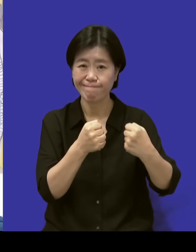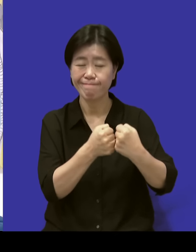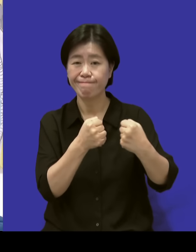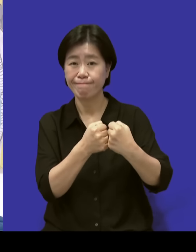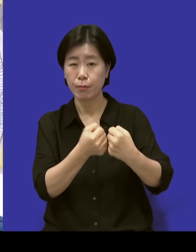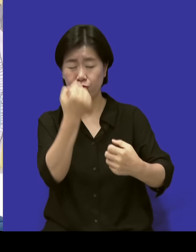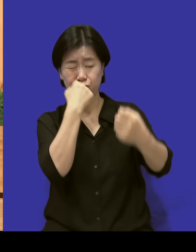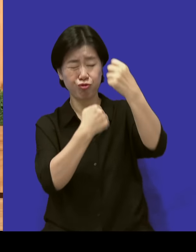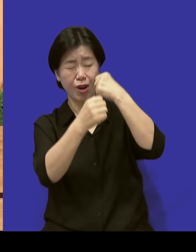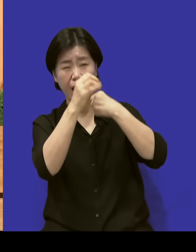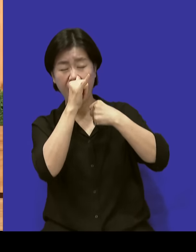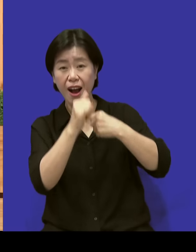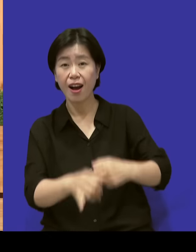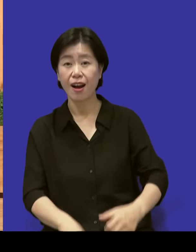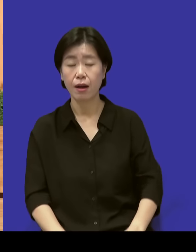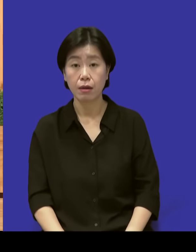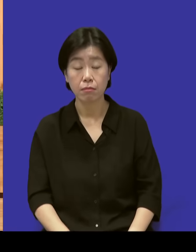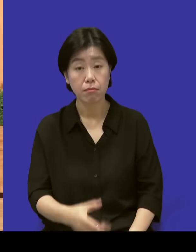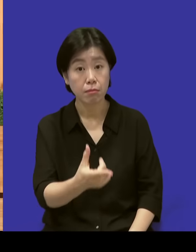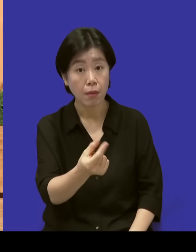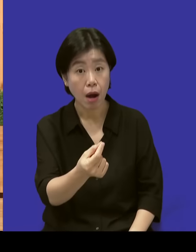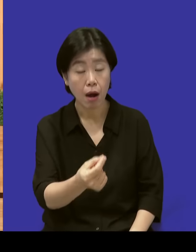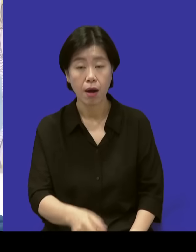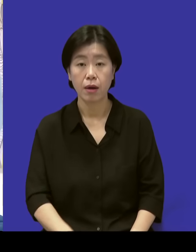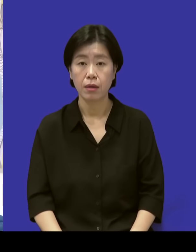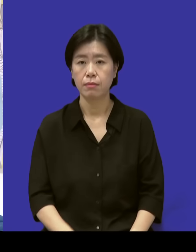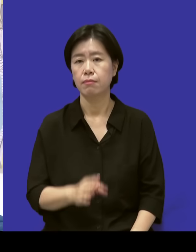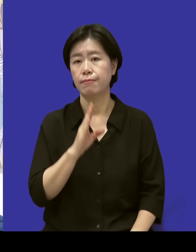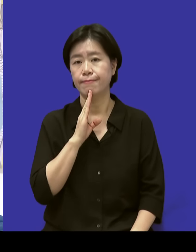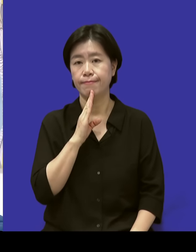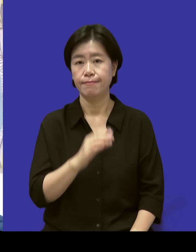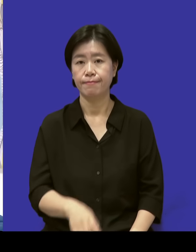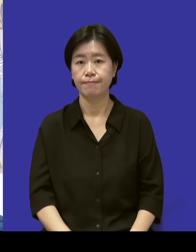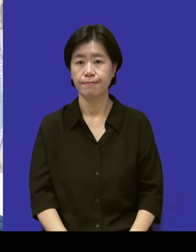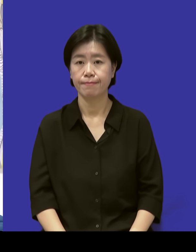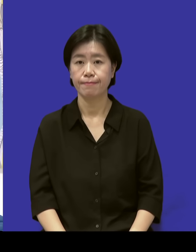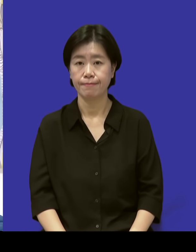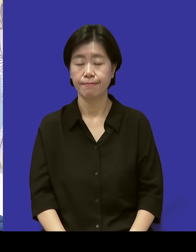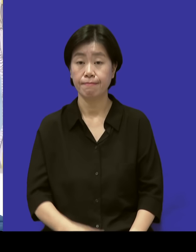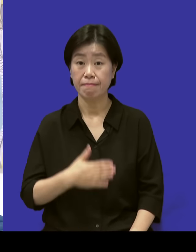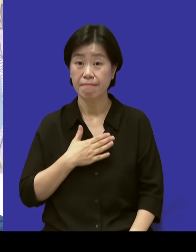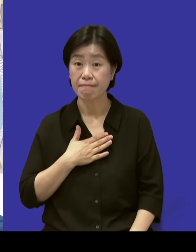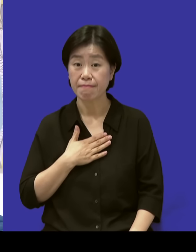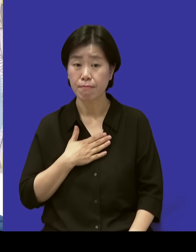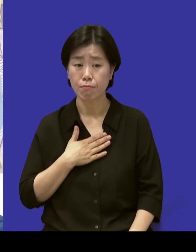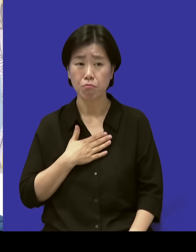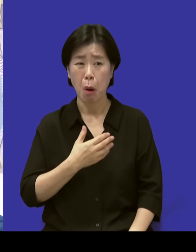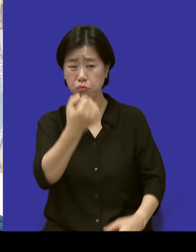살짝 폭행을 당하고 폭행을 당했어요. 예, 그런 일이 있었는데 예. 저는 이제 뭐 그런